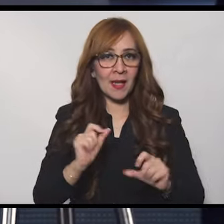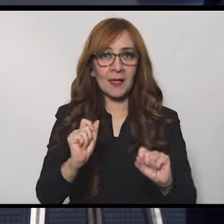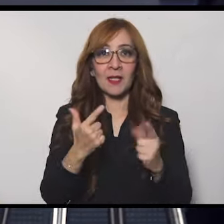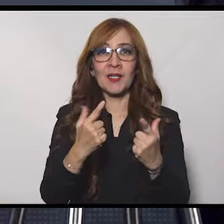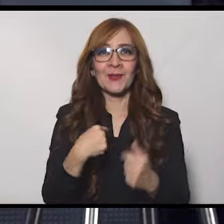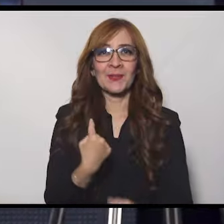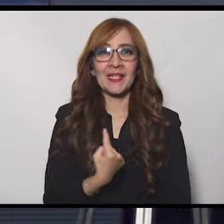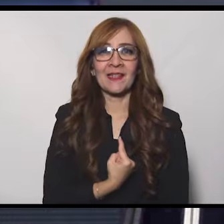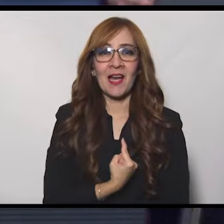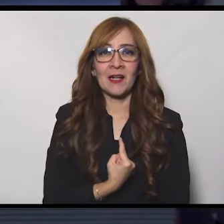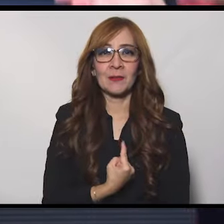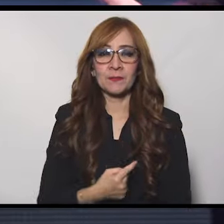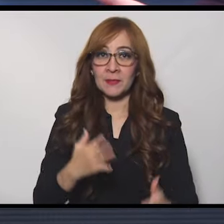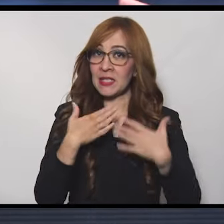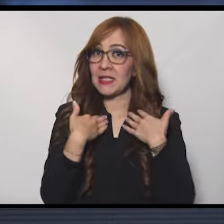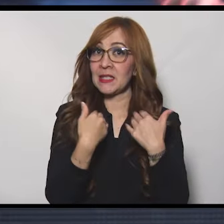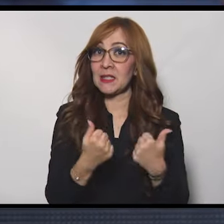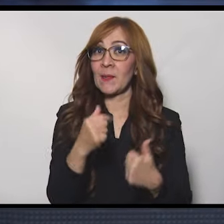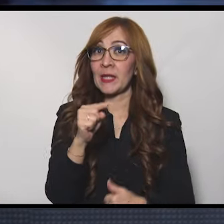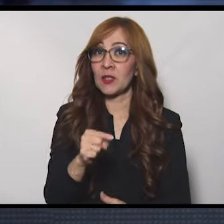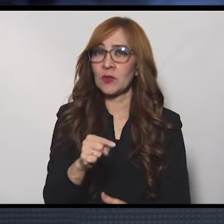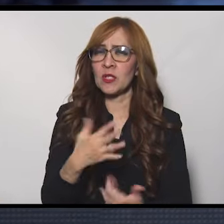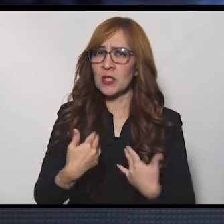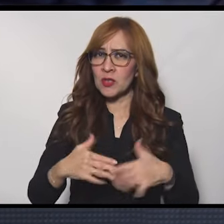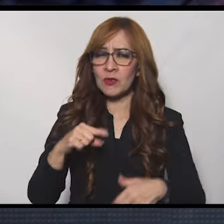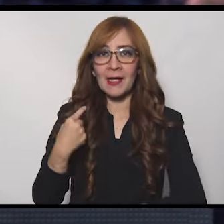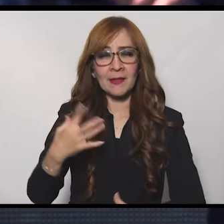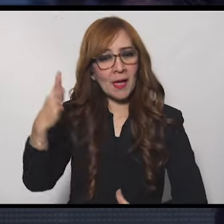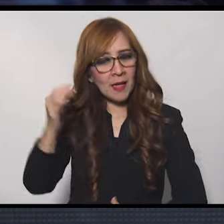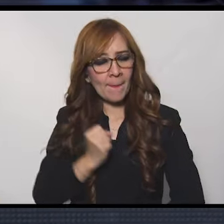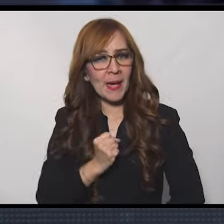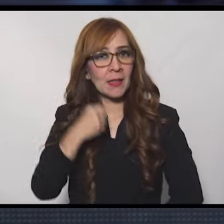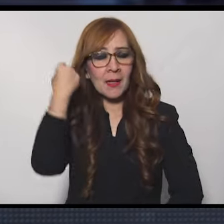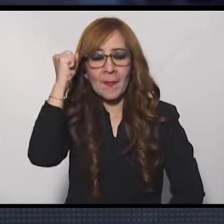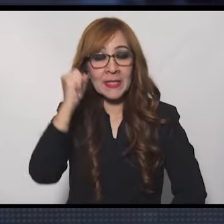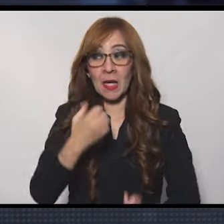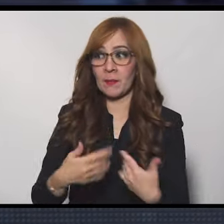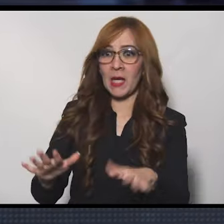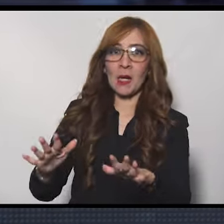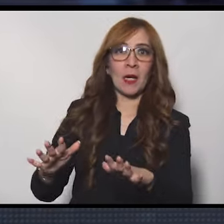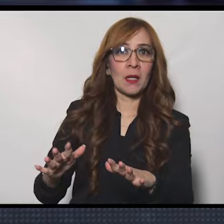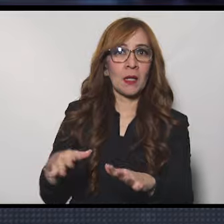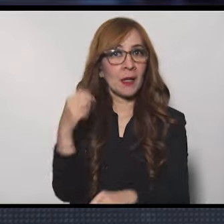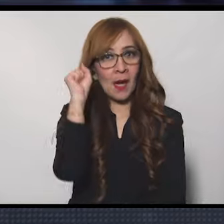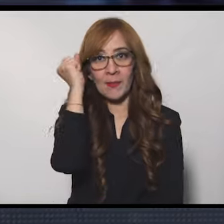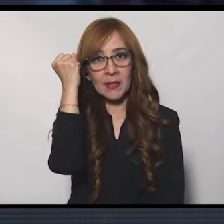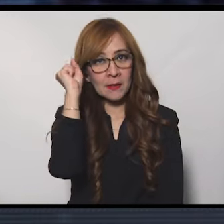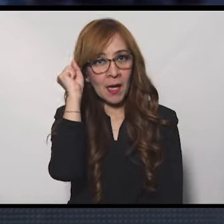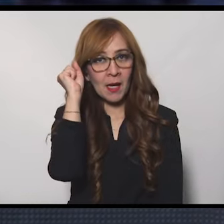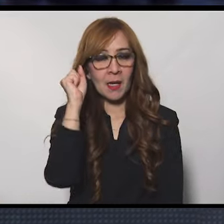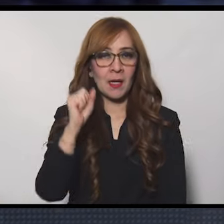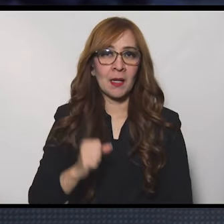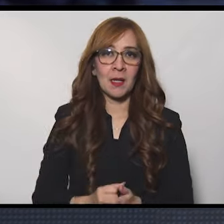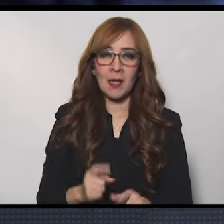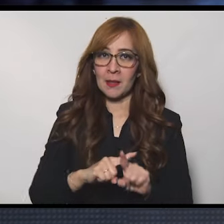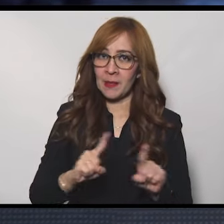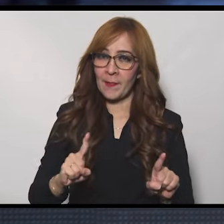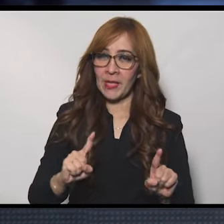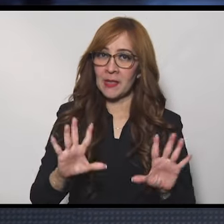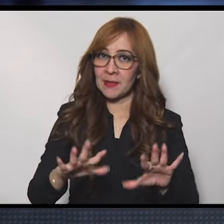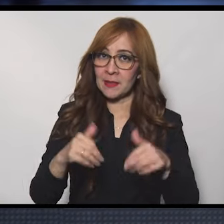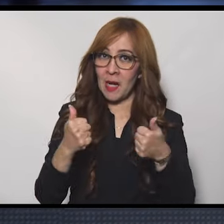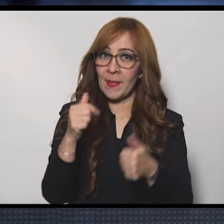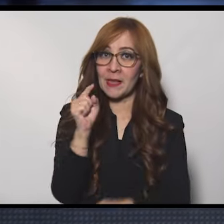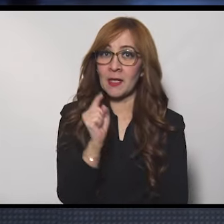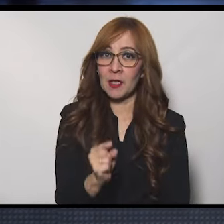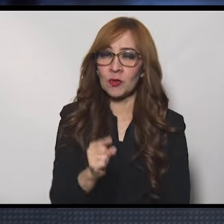kita. Dan keselamatan itu setelah kita dapatkan, kita gak bisa biarkan begitu aja. Ya. Tetapi keselamatan